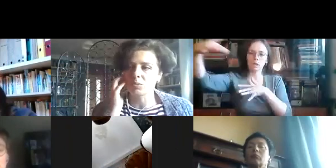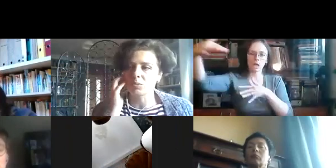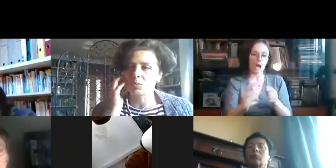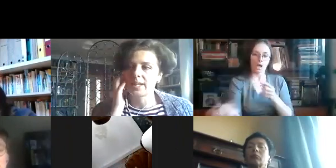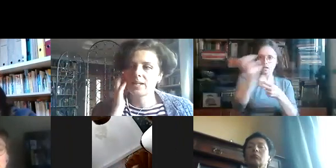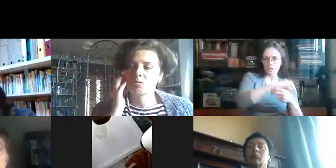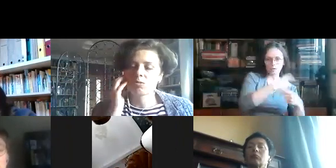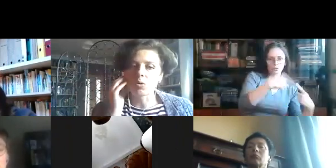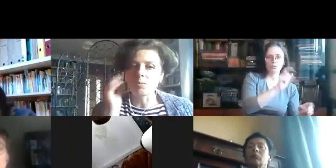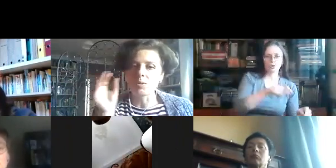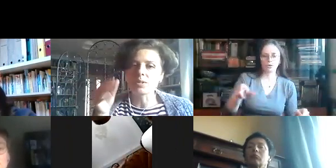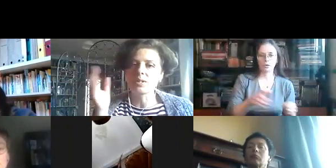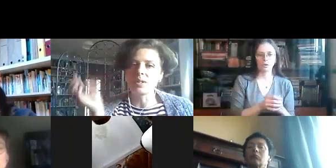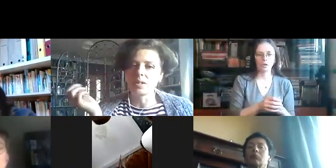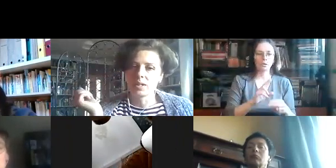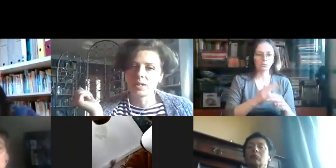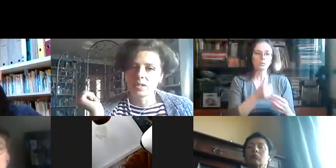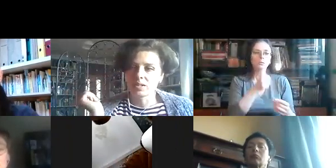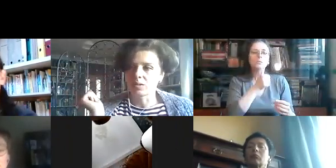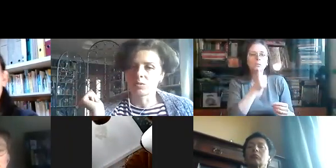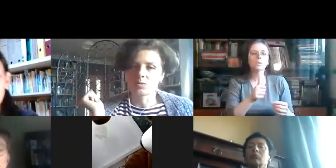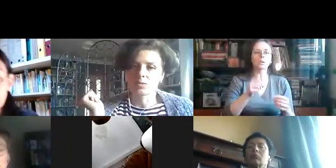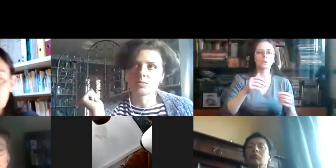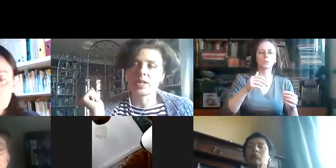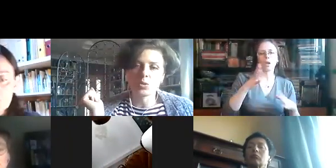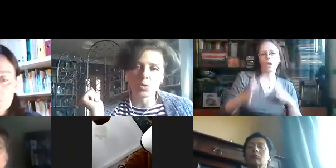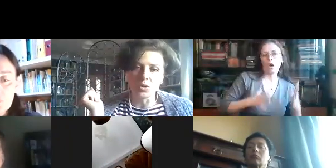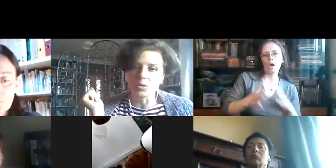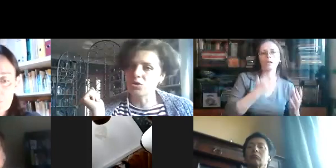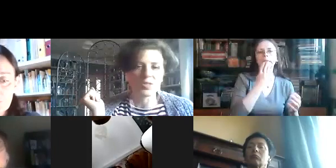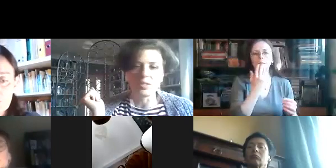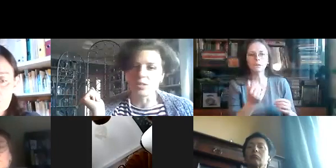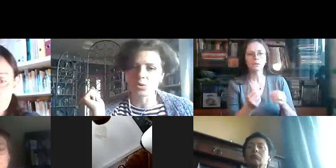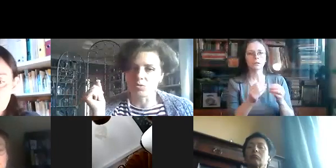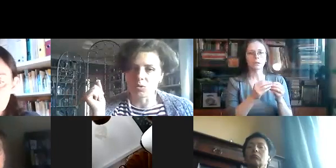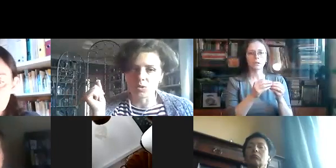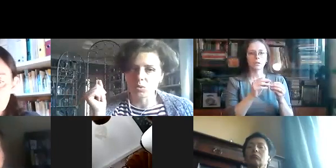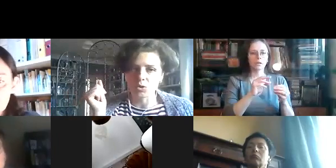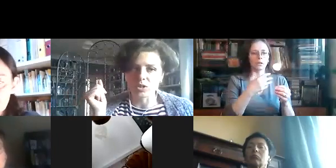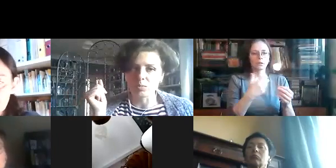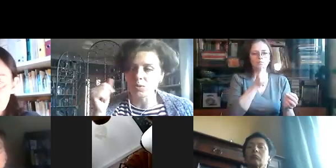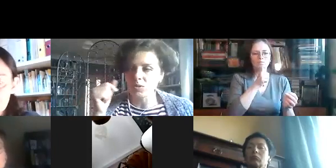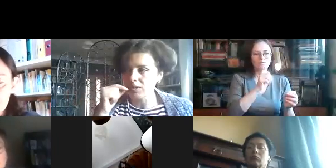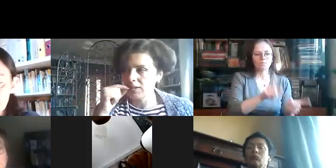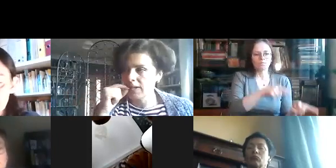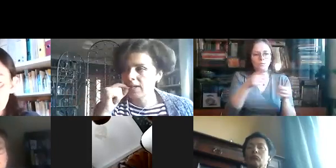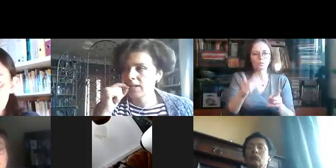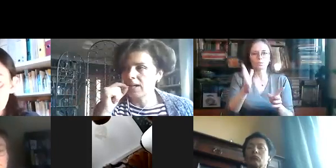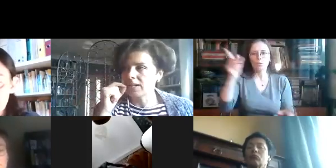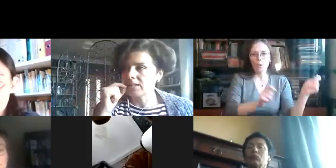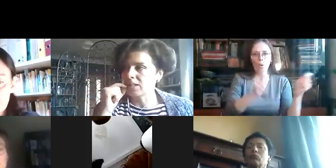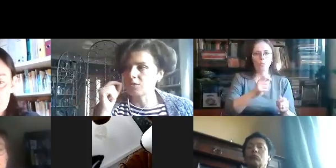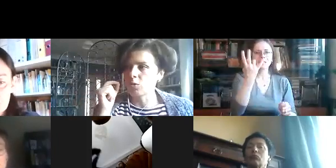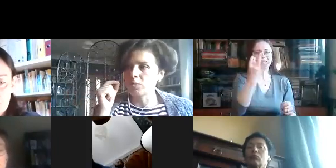потому что форум перенесли на июнь, но очевидно, что его тоже не будет.